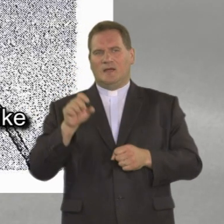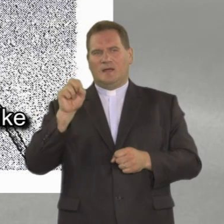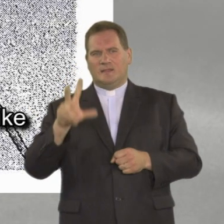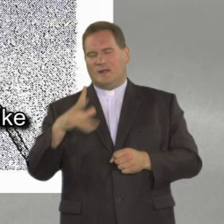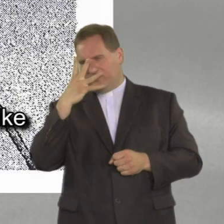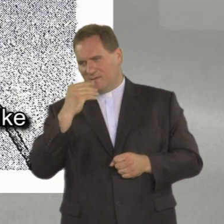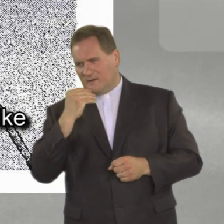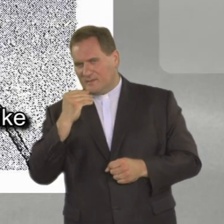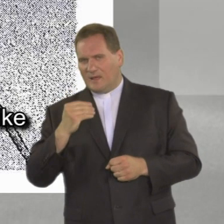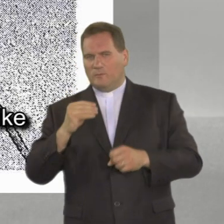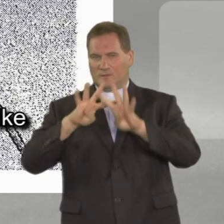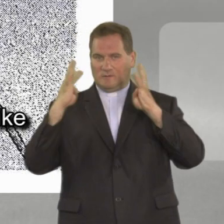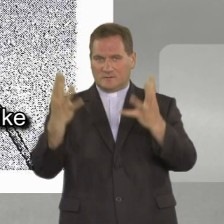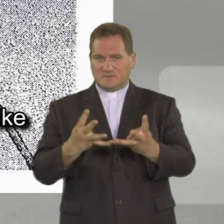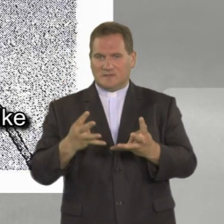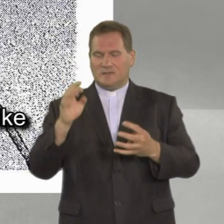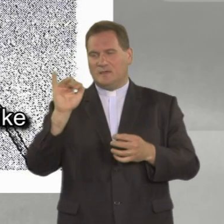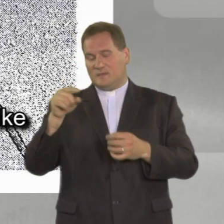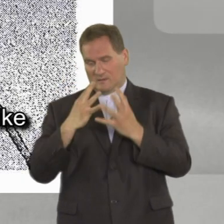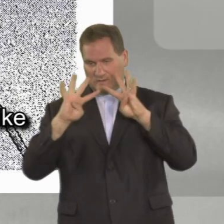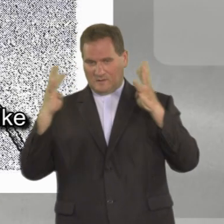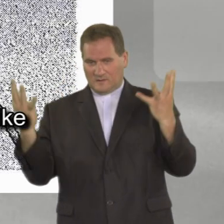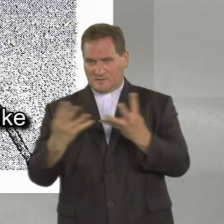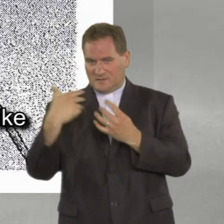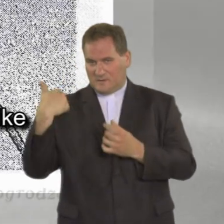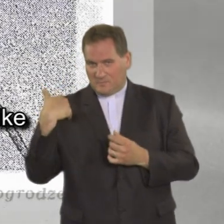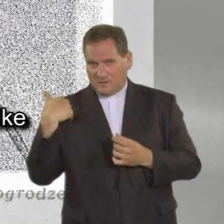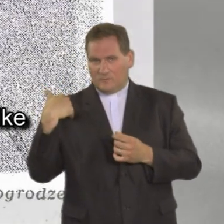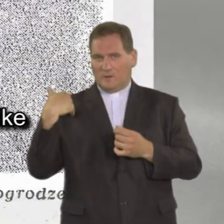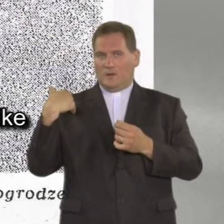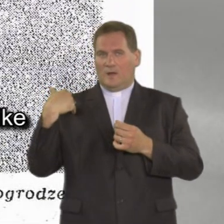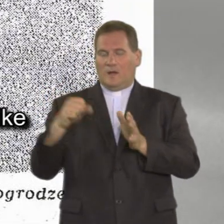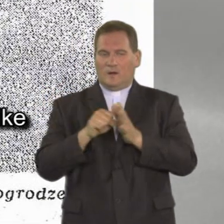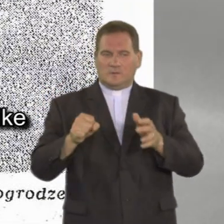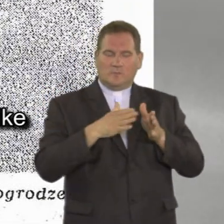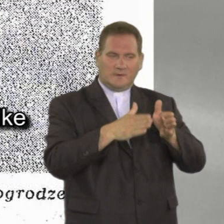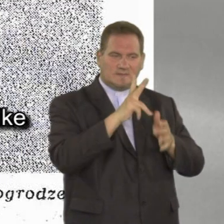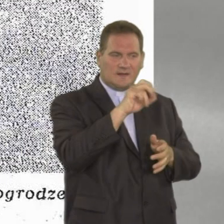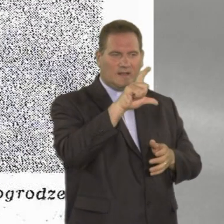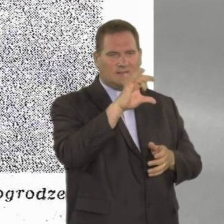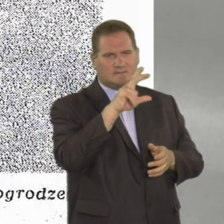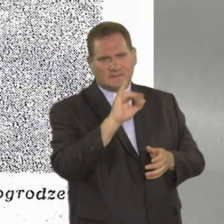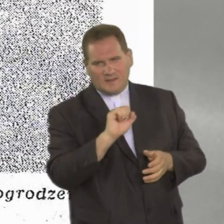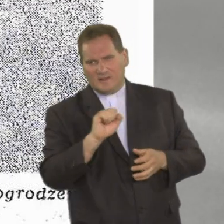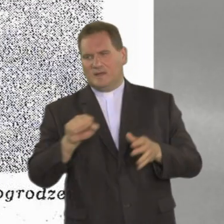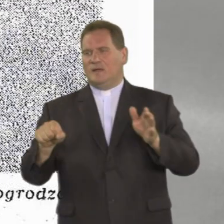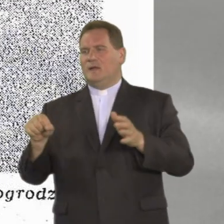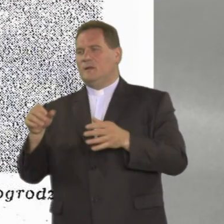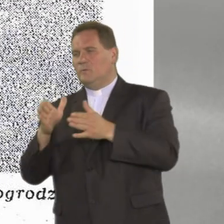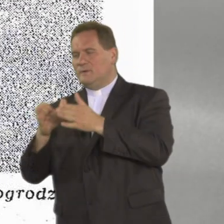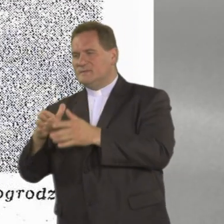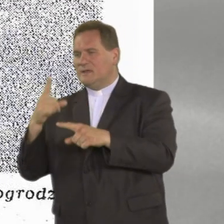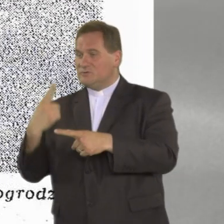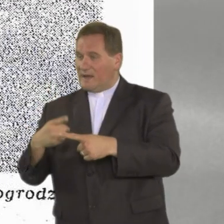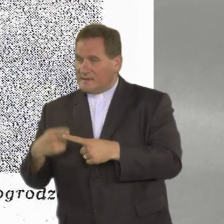ogrodzenie i ono było na odcinku od ulicy Kaliskiej i od ulicy Żelaznej. Tylko tu. Tu odgrodzono,